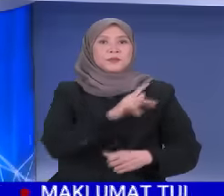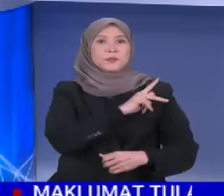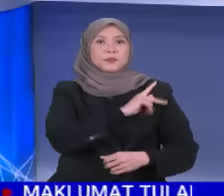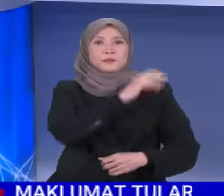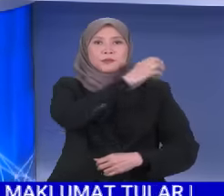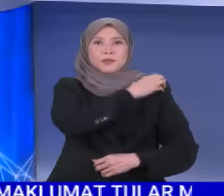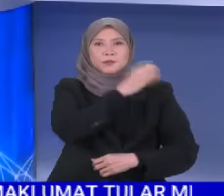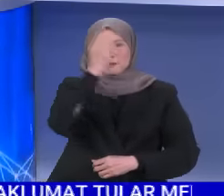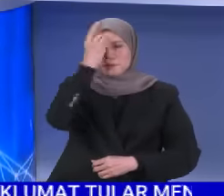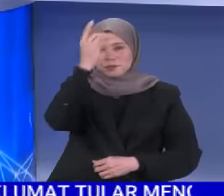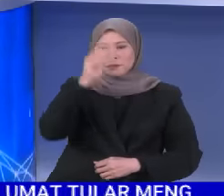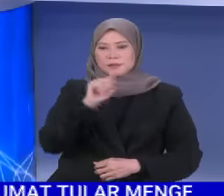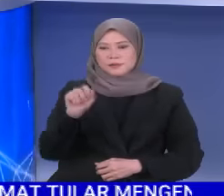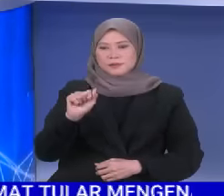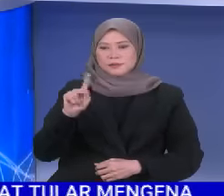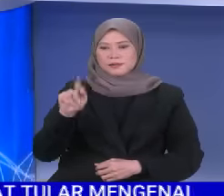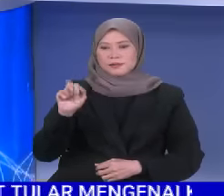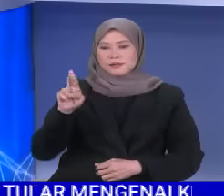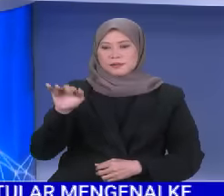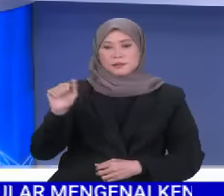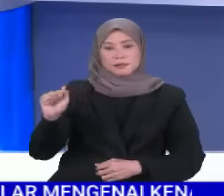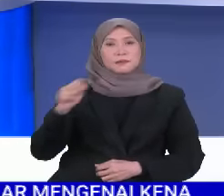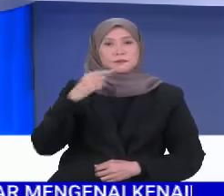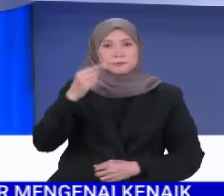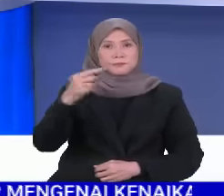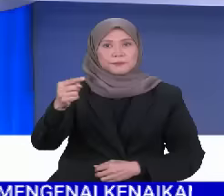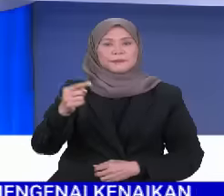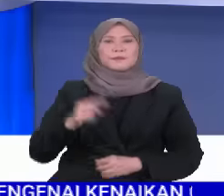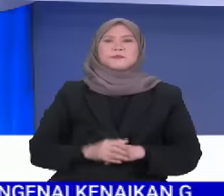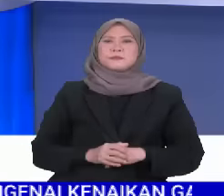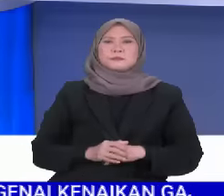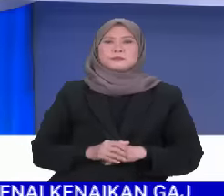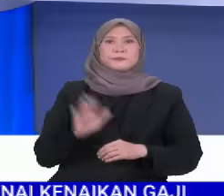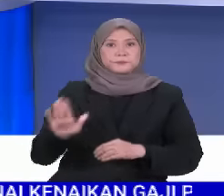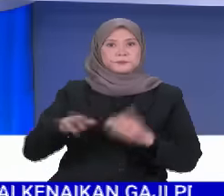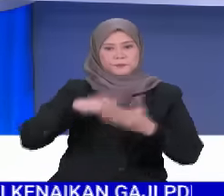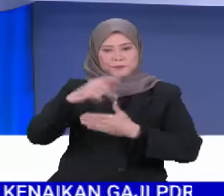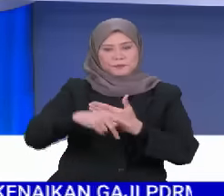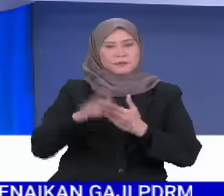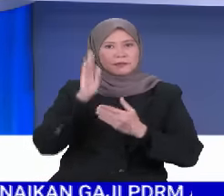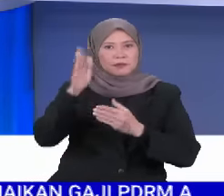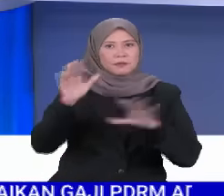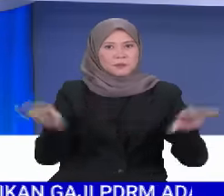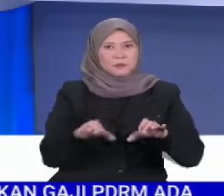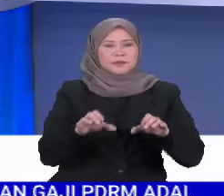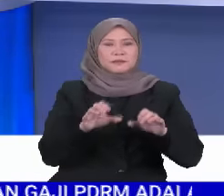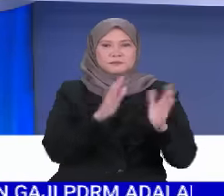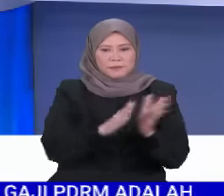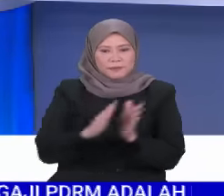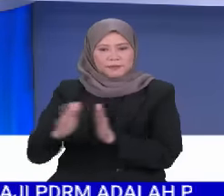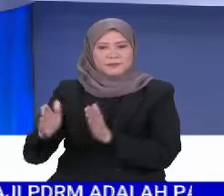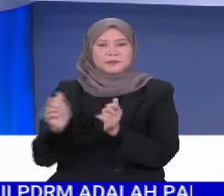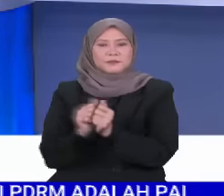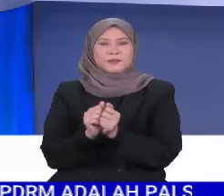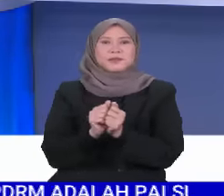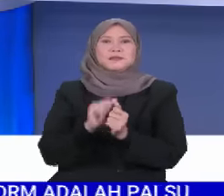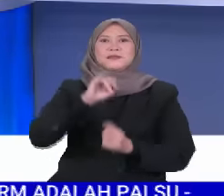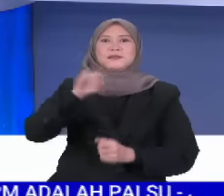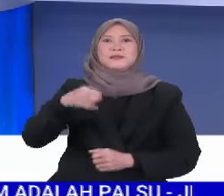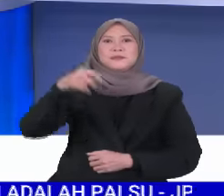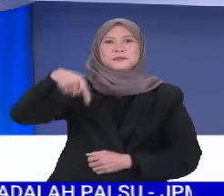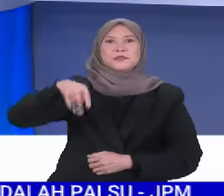operasinya Datuk Zakaria Ahmad sabidi berkata inisiatif tersebut akan dilaksanakan secara strategic bersama jabatan